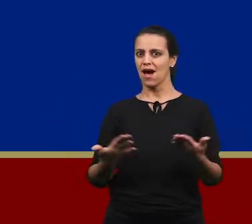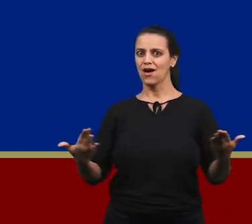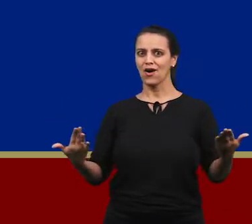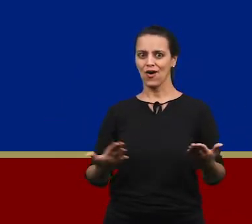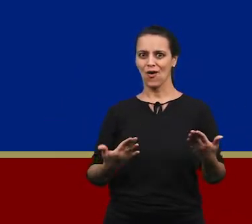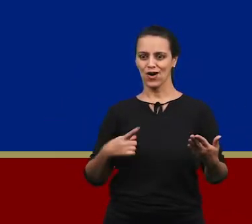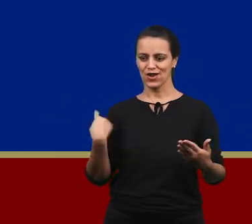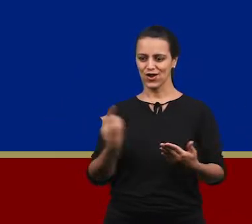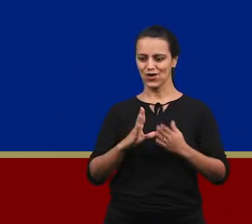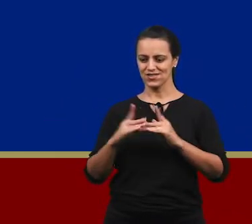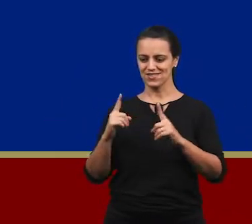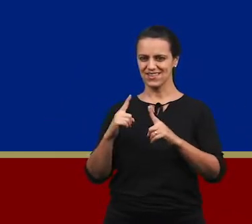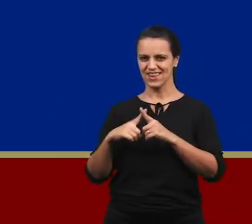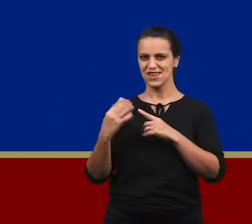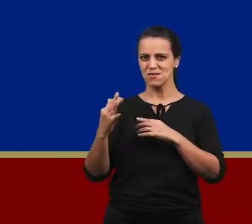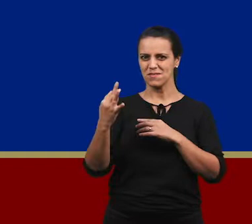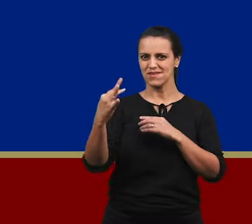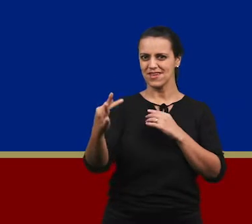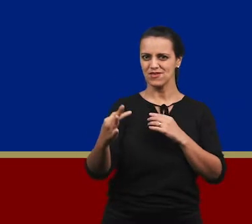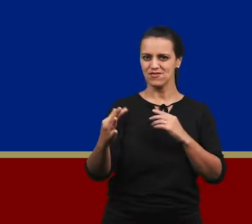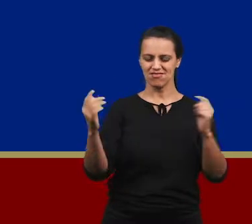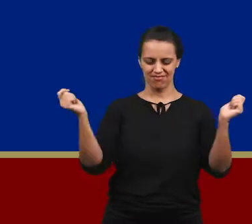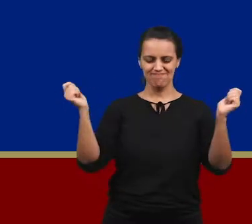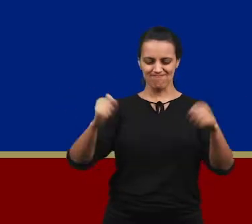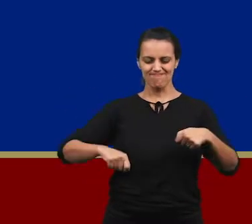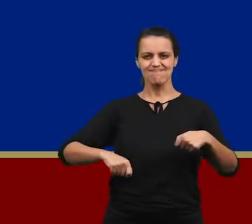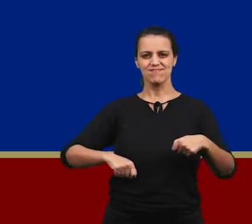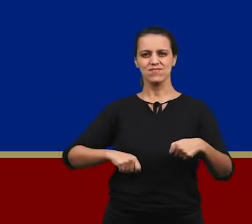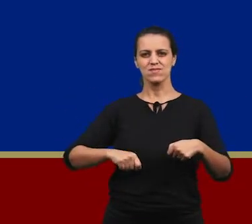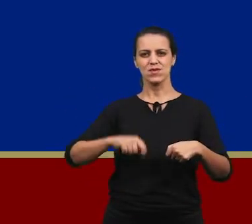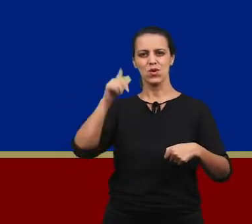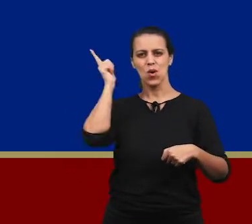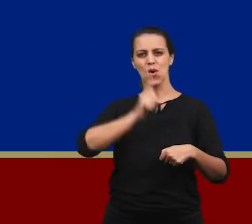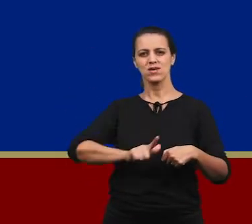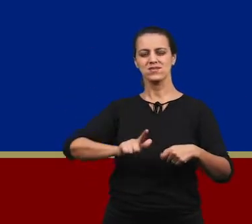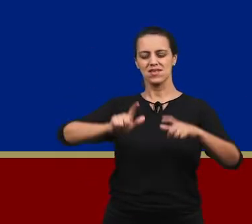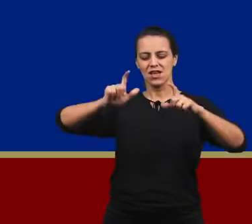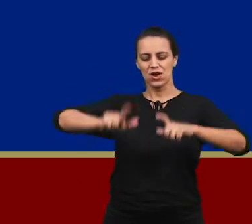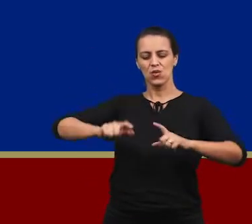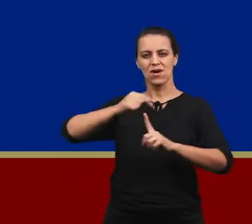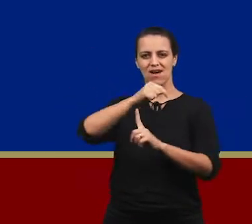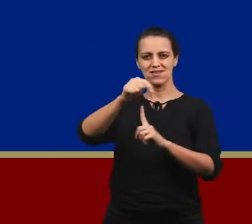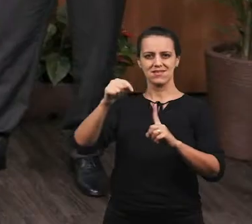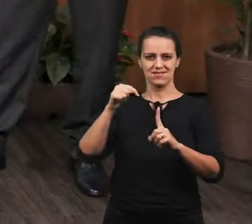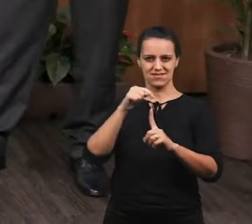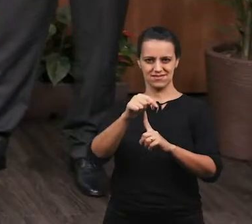церковь времени вскоре имеет право входить во святилище».